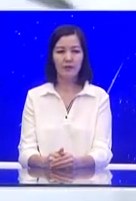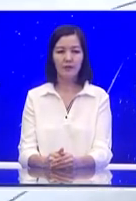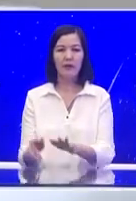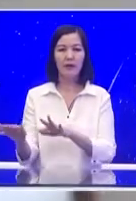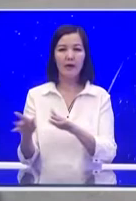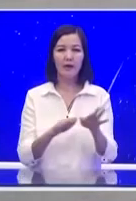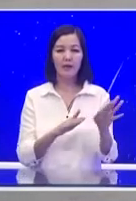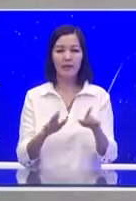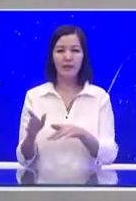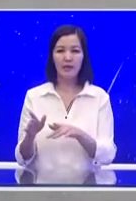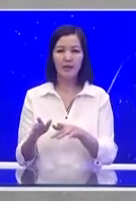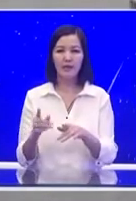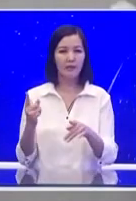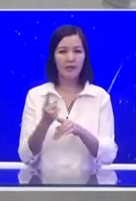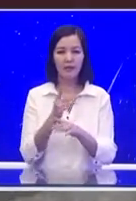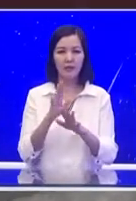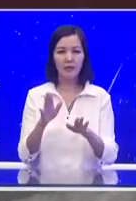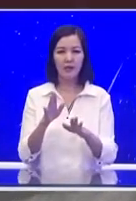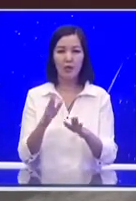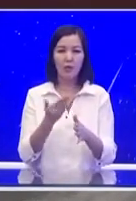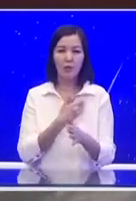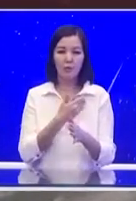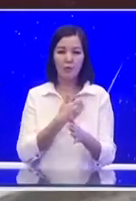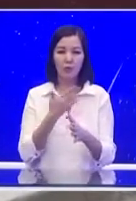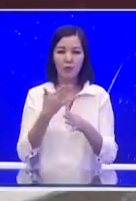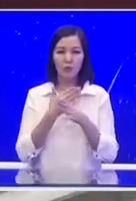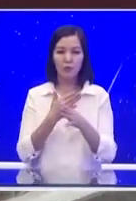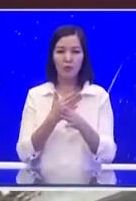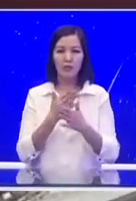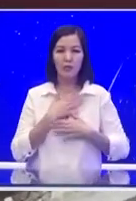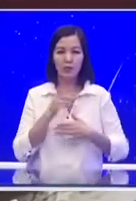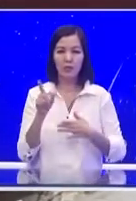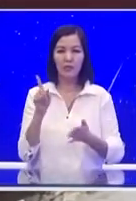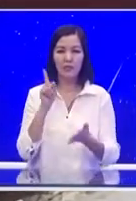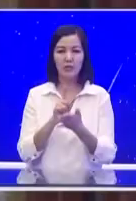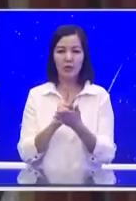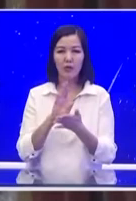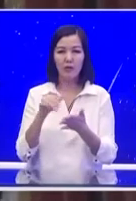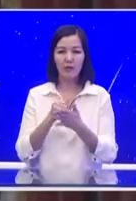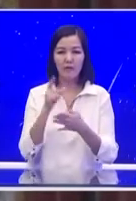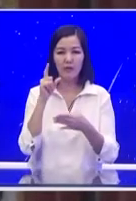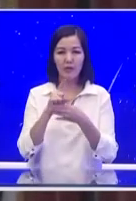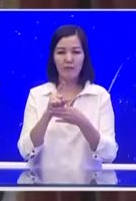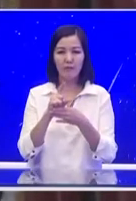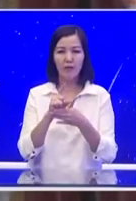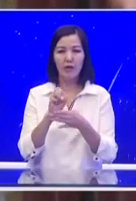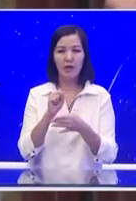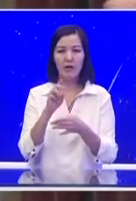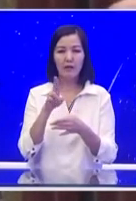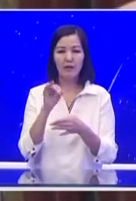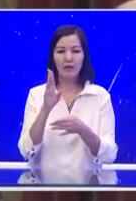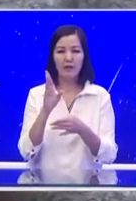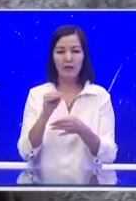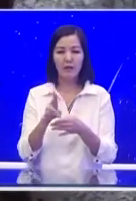Акция не будет разовым мероприятием. Помощь нуждающимся – наш гражданский долг, заявил главный имам Ардак Нусыпханулы. Подтверждением